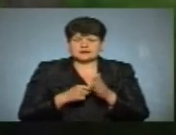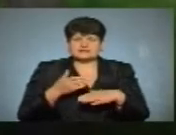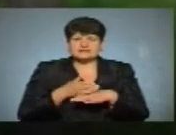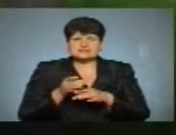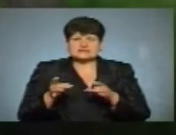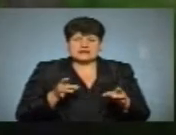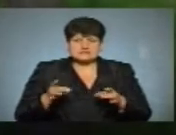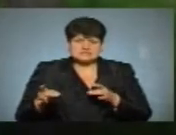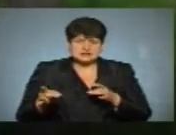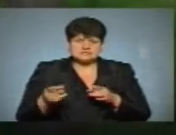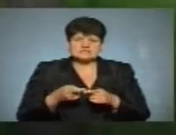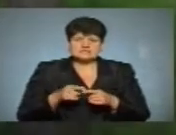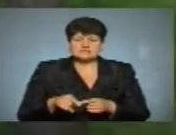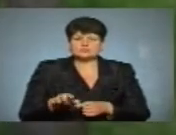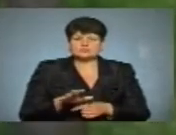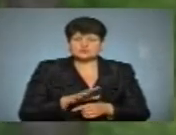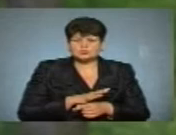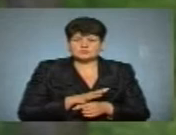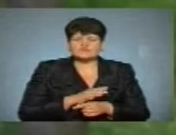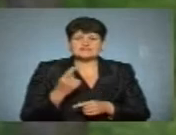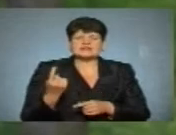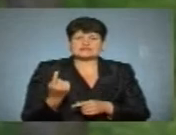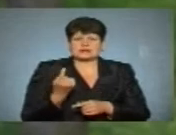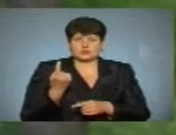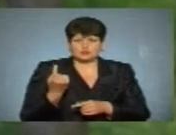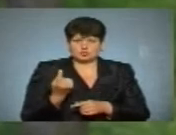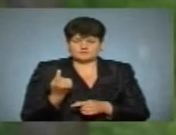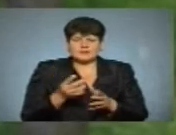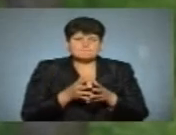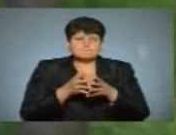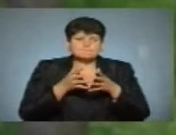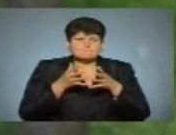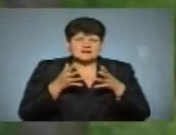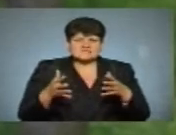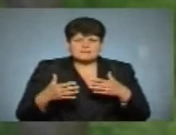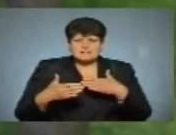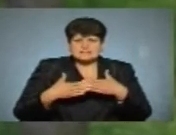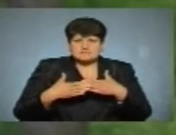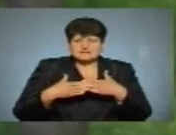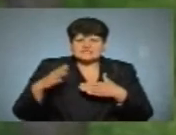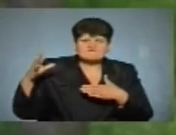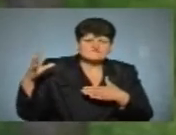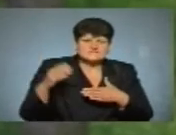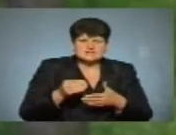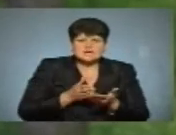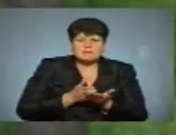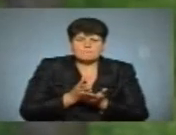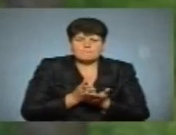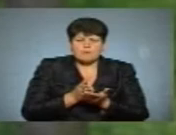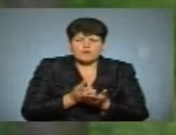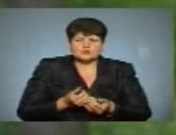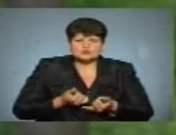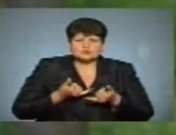мета децентралізації полягала в єдиному. Максимально наблизити всі послуги, які тільки можливо,